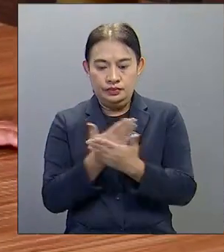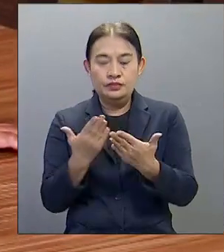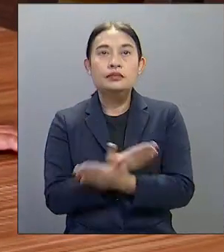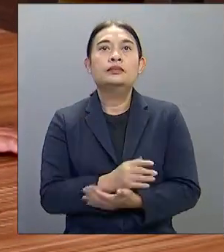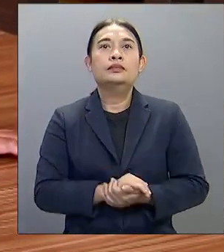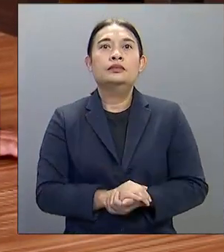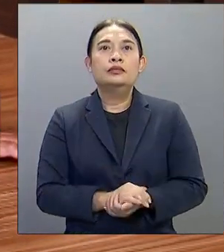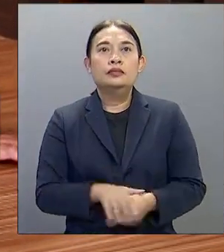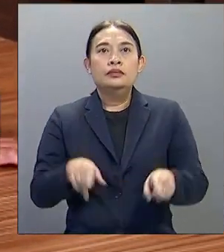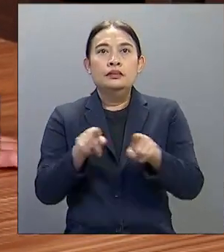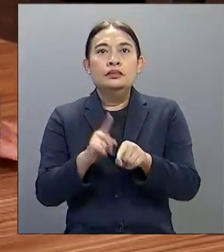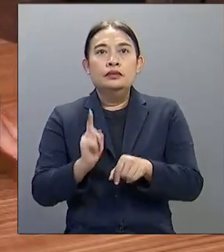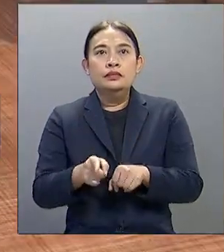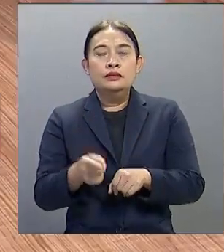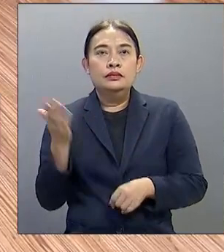กเท้าเราขึ้นม